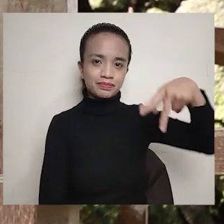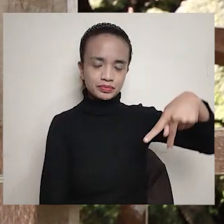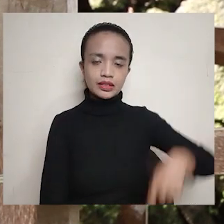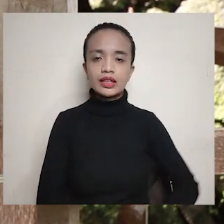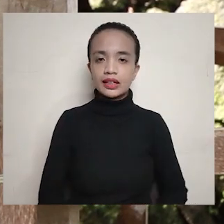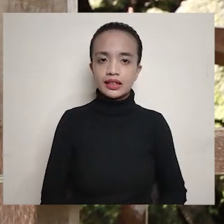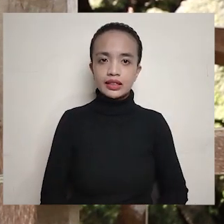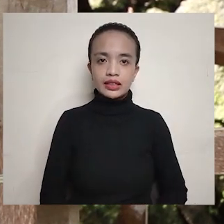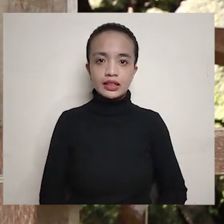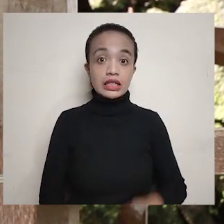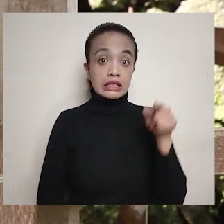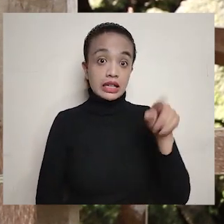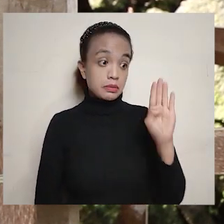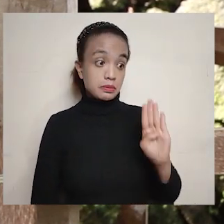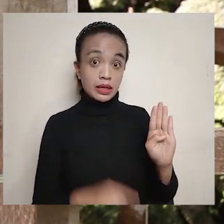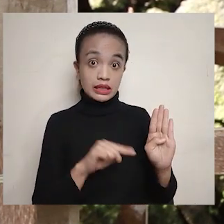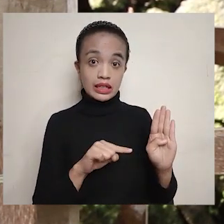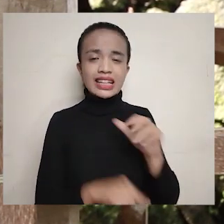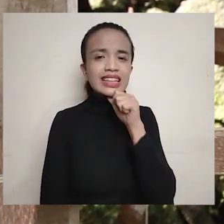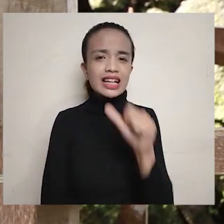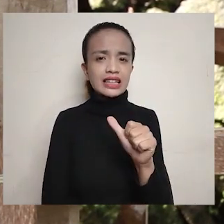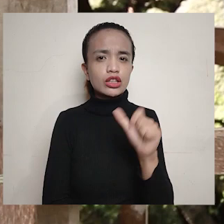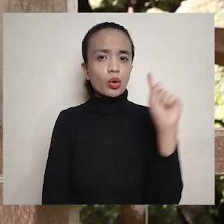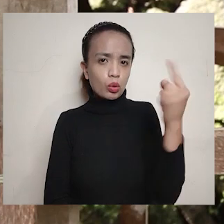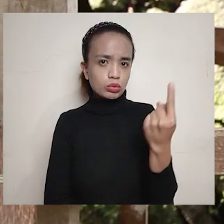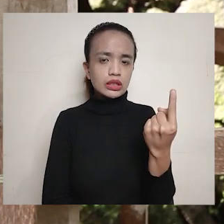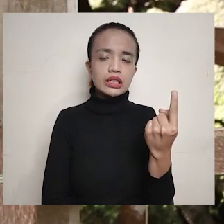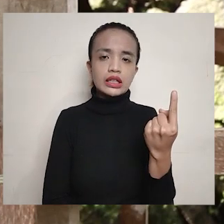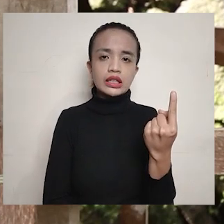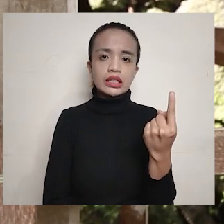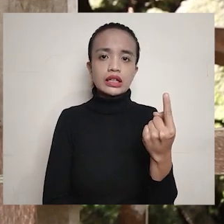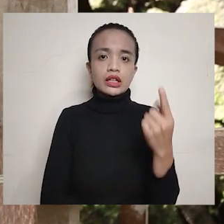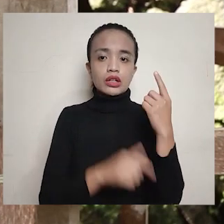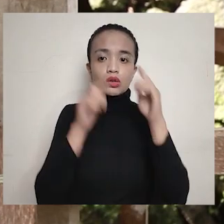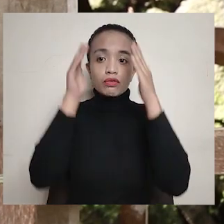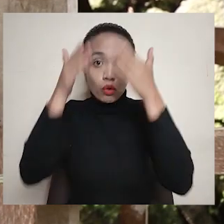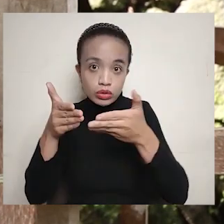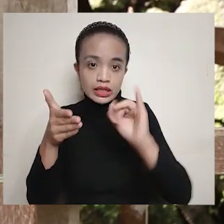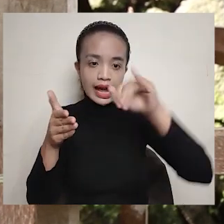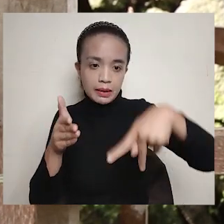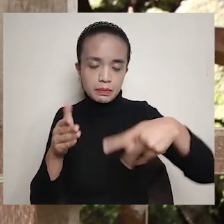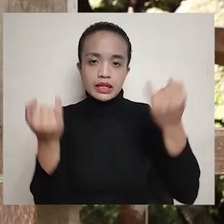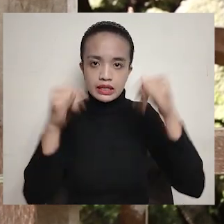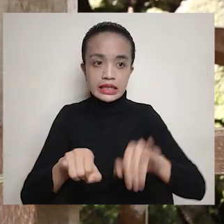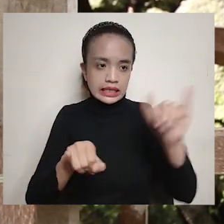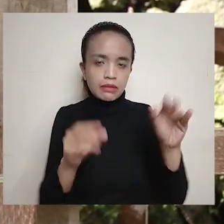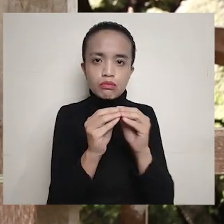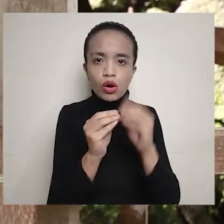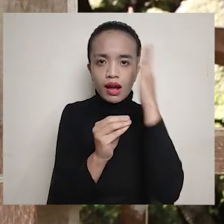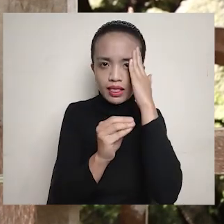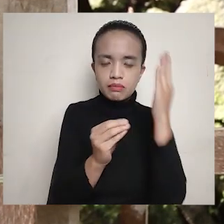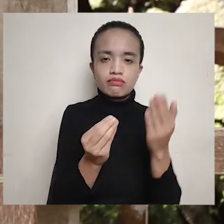And of course, Kuya Ted is not just adept with issues ng mga katutubo, no? Kasi he's well versed also with national issues.